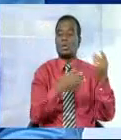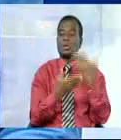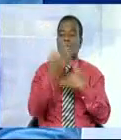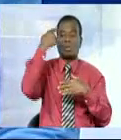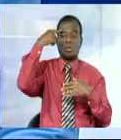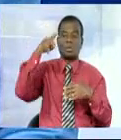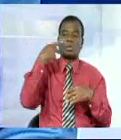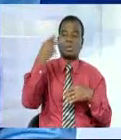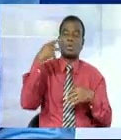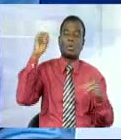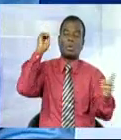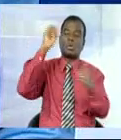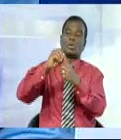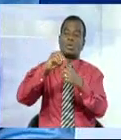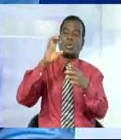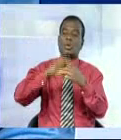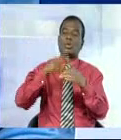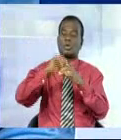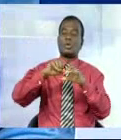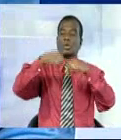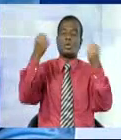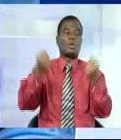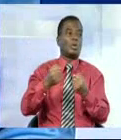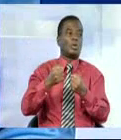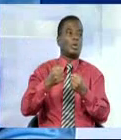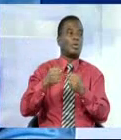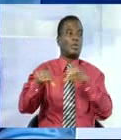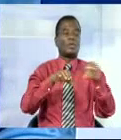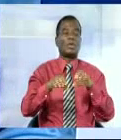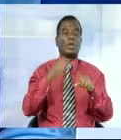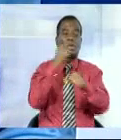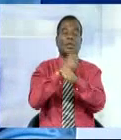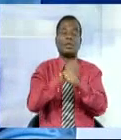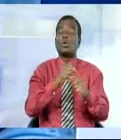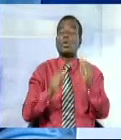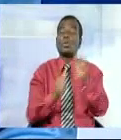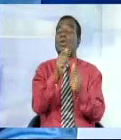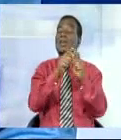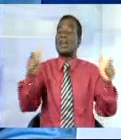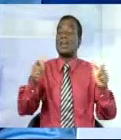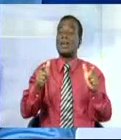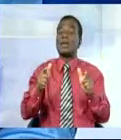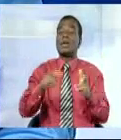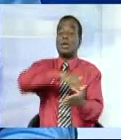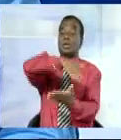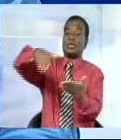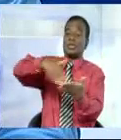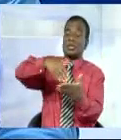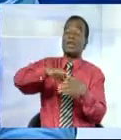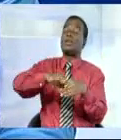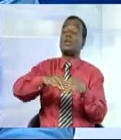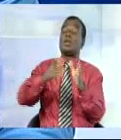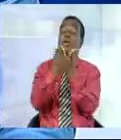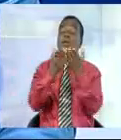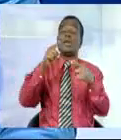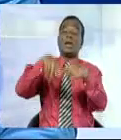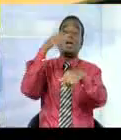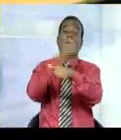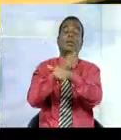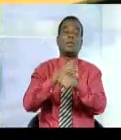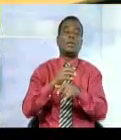en parler. Objectif de ce salon, faire d'Abidjan le plus grand carrefour du livre en Afrique. Serge Gongomé, Gabriel